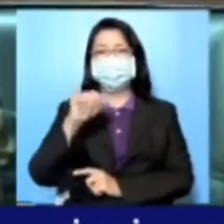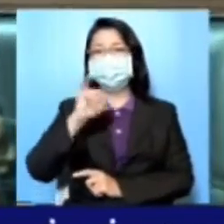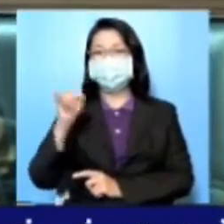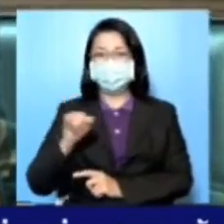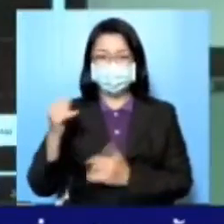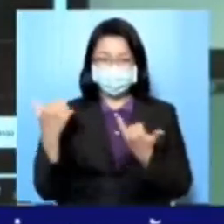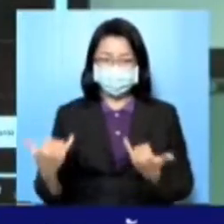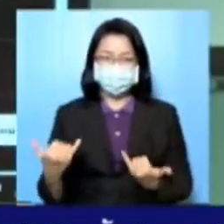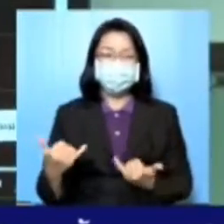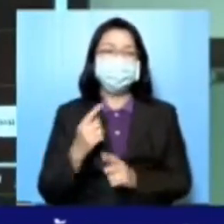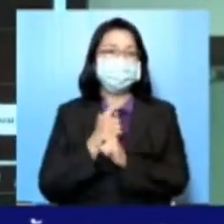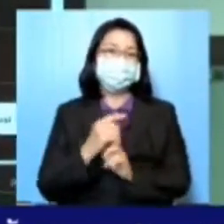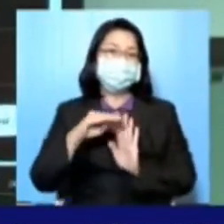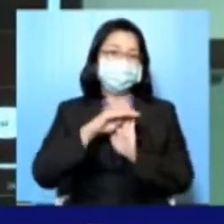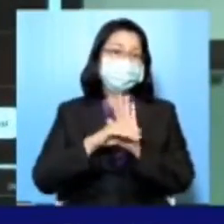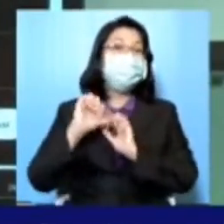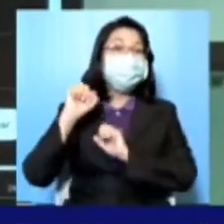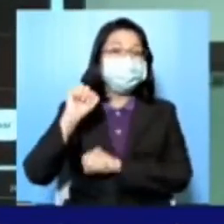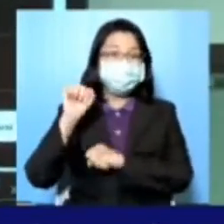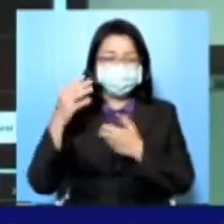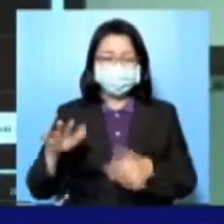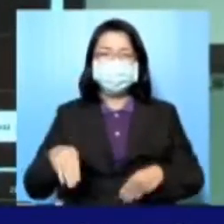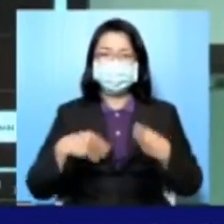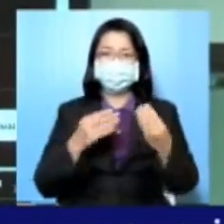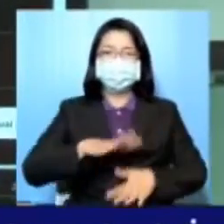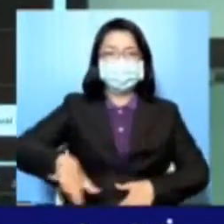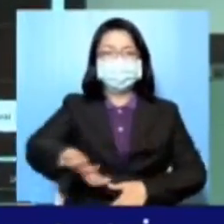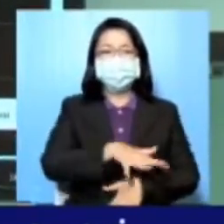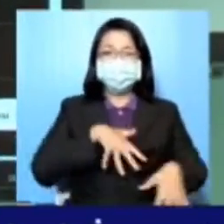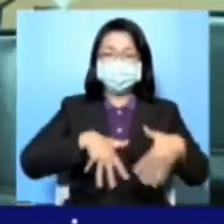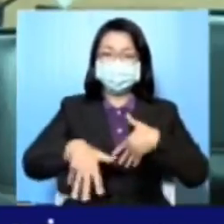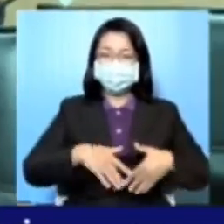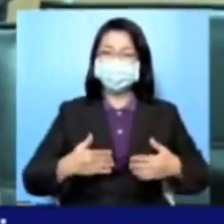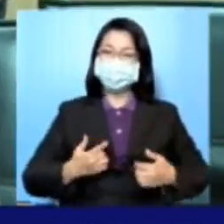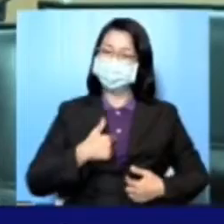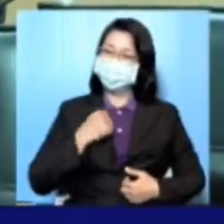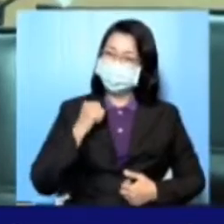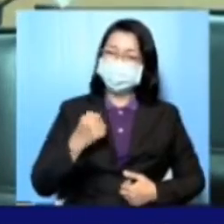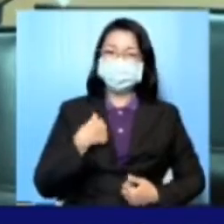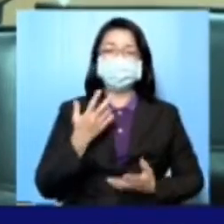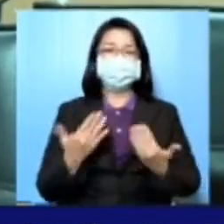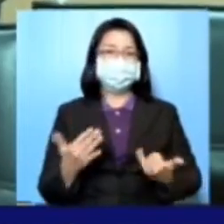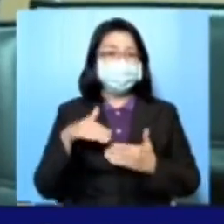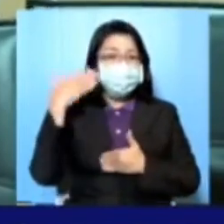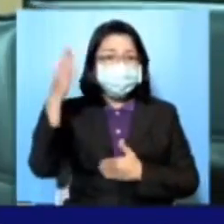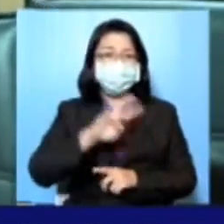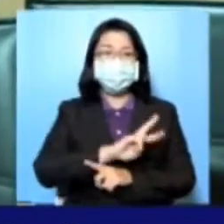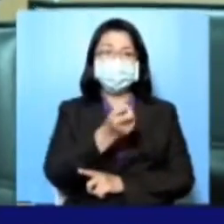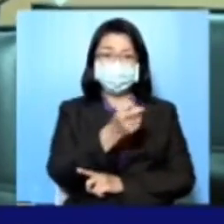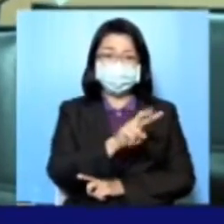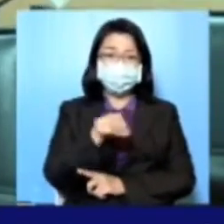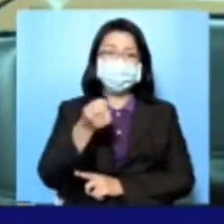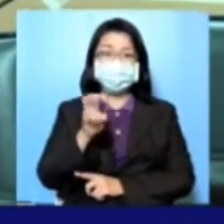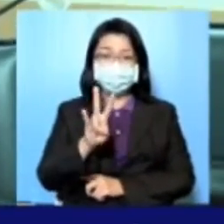ข็ม2เป็นแอสตราเซเนกาห่างกัน3สัปดาห์ซึ่งขณะนี้จังหวัดลพบุรีจะเปิดให้เด็กฟังชัดๆนะฮะอันนี้น่าสนใจจะเปิดให้เด็กอ